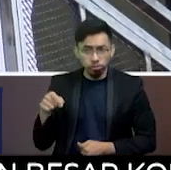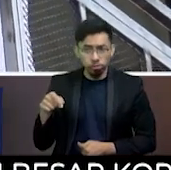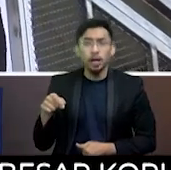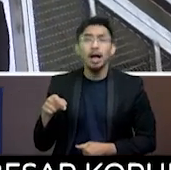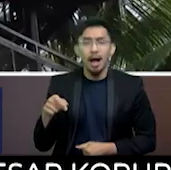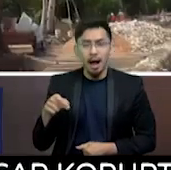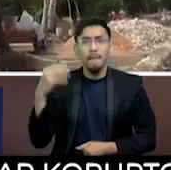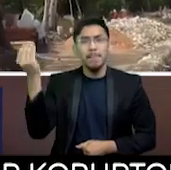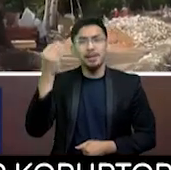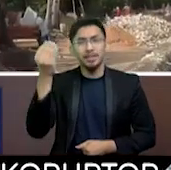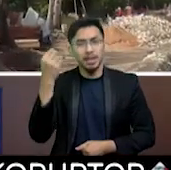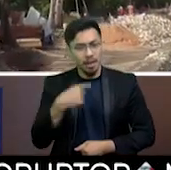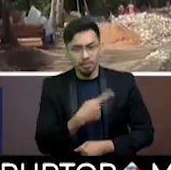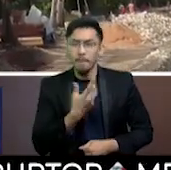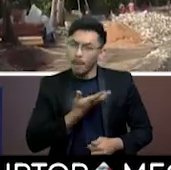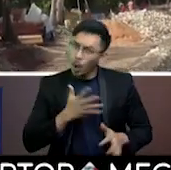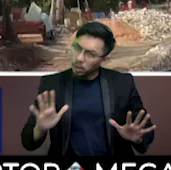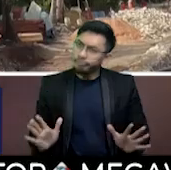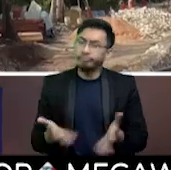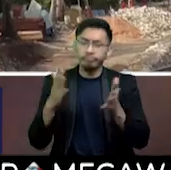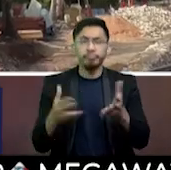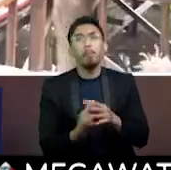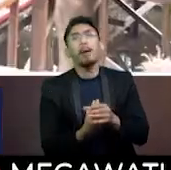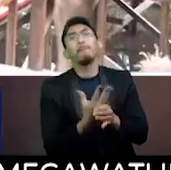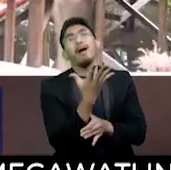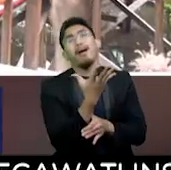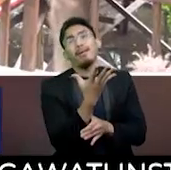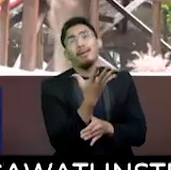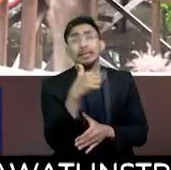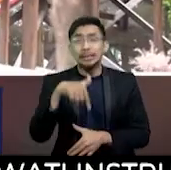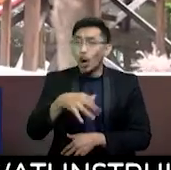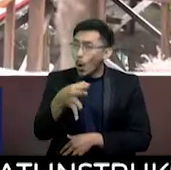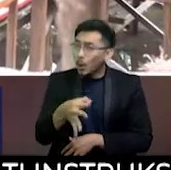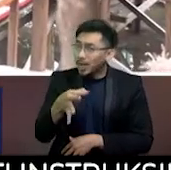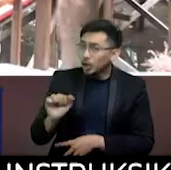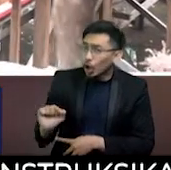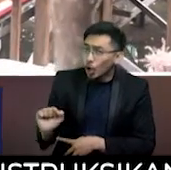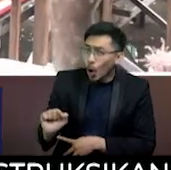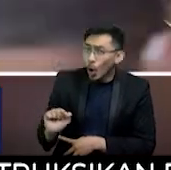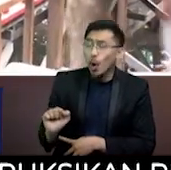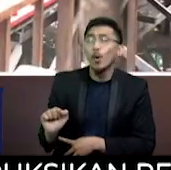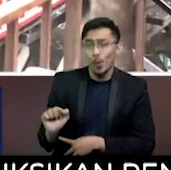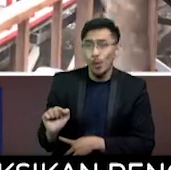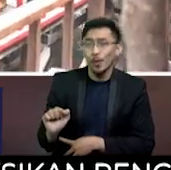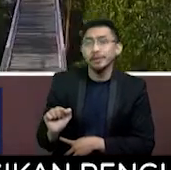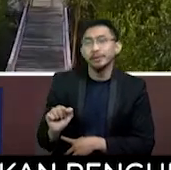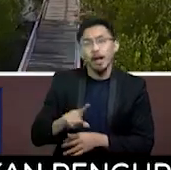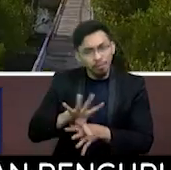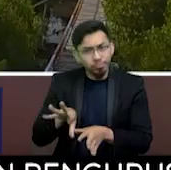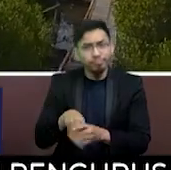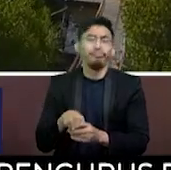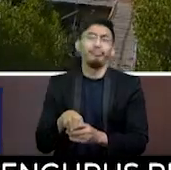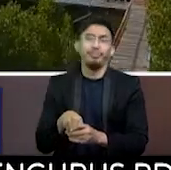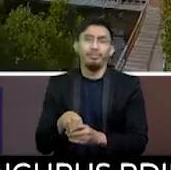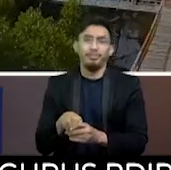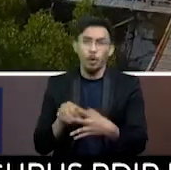dan khususnya Kota Sorong ini tadi Pak Sekda cerita sebagai kota yang menjadi hub, ya